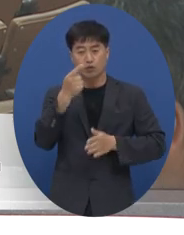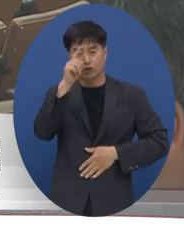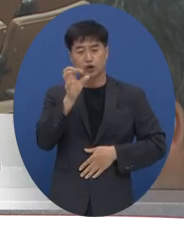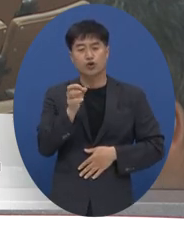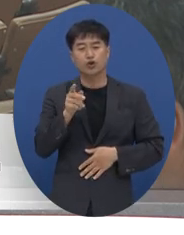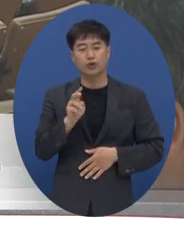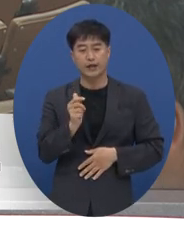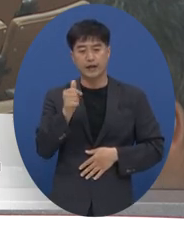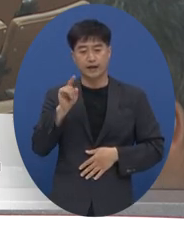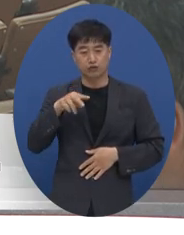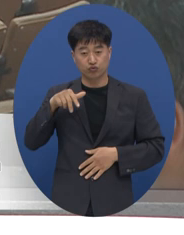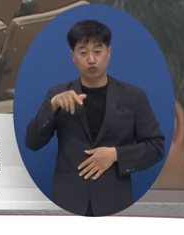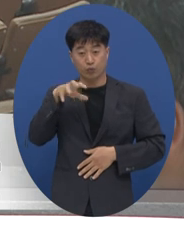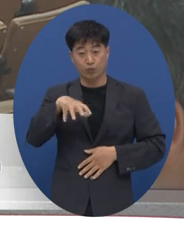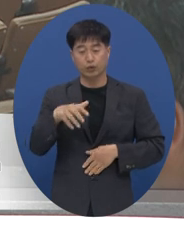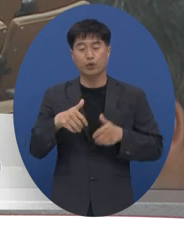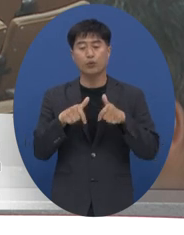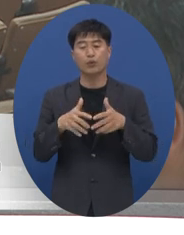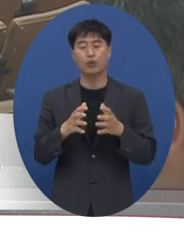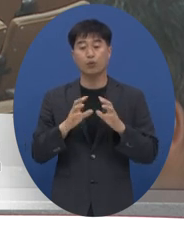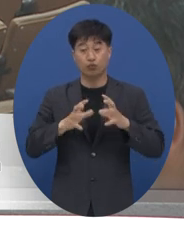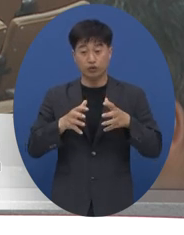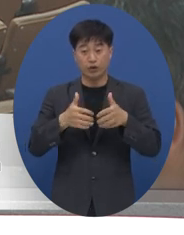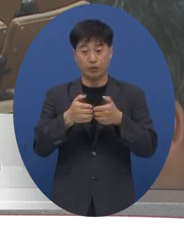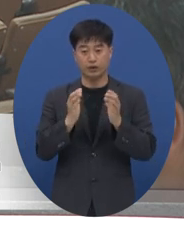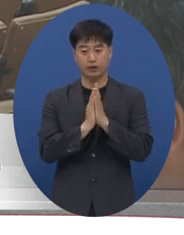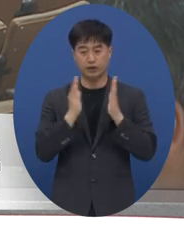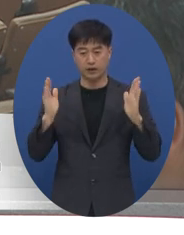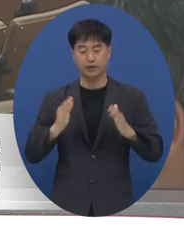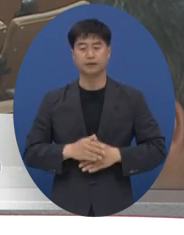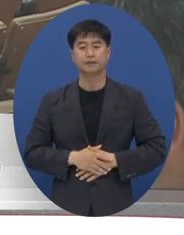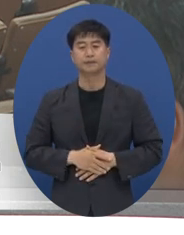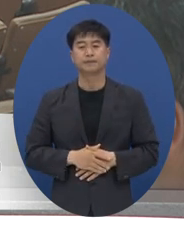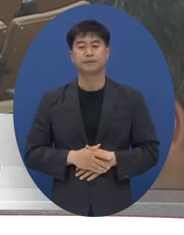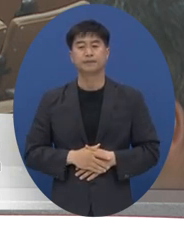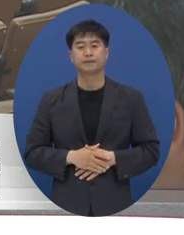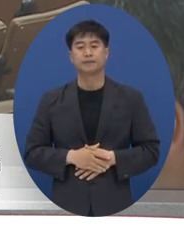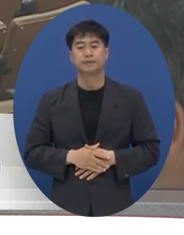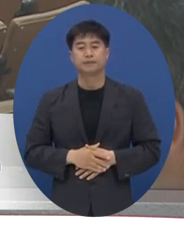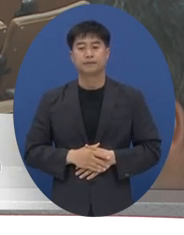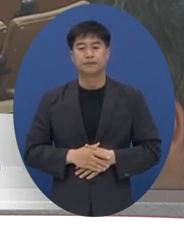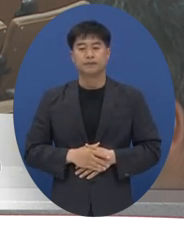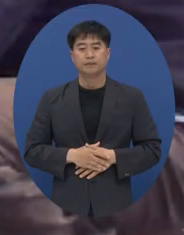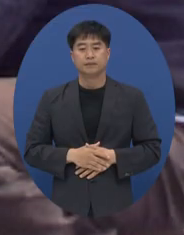러시아 연해주에서 국제 컨퍼런스를 열었습니다. 경기 북부 김태희 기자의 보도입니다.